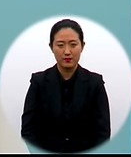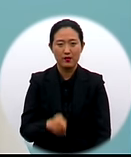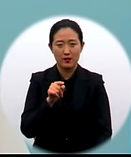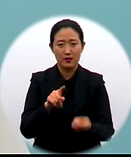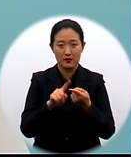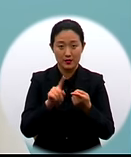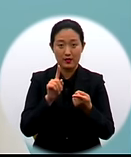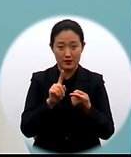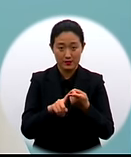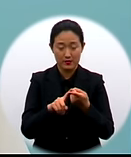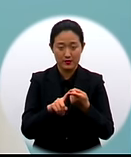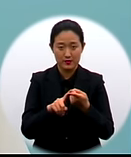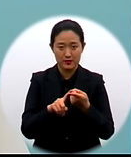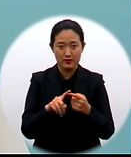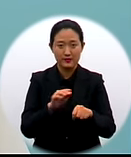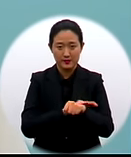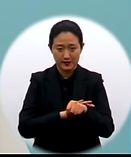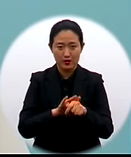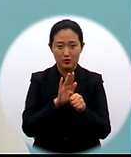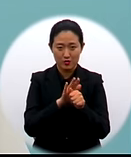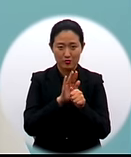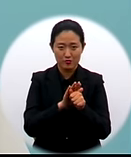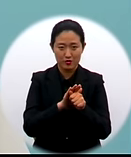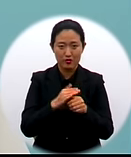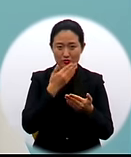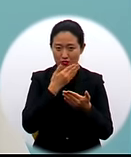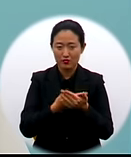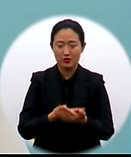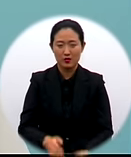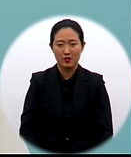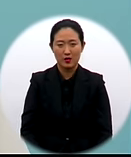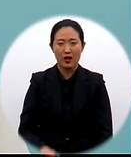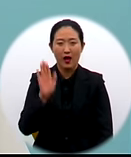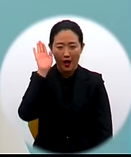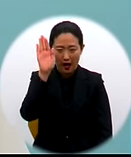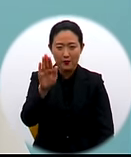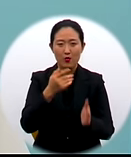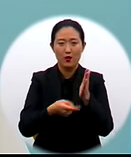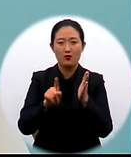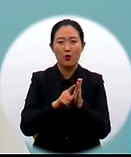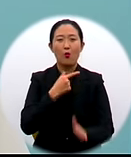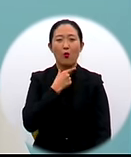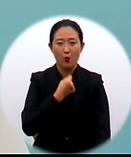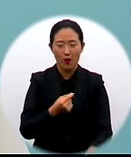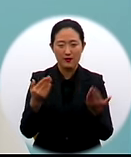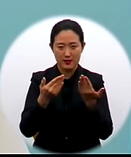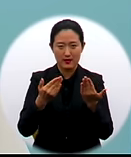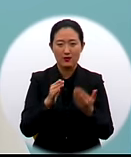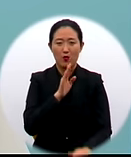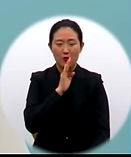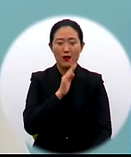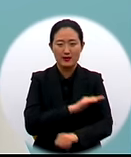부분이 잘 메이크업 되도록 옆에서 가이드를 해주시는 것이 먼 미래를 봤을 때 아이가 본인이 원하는 일을